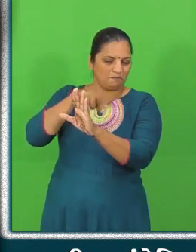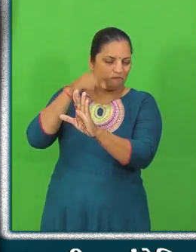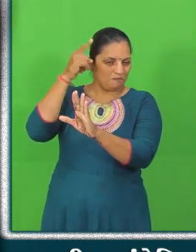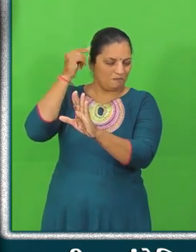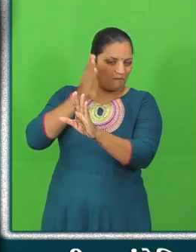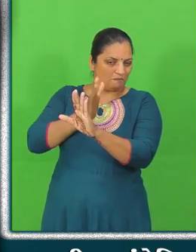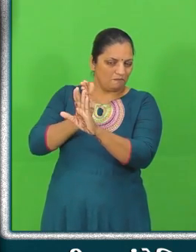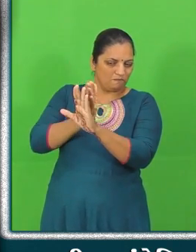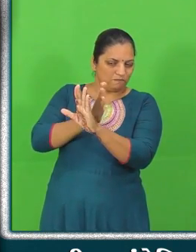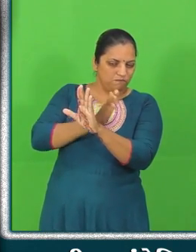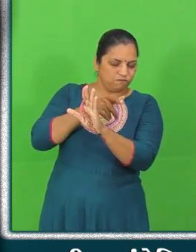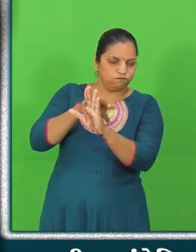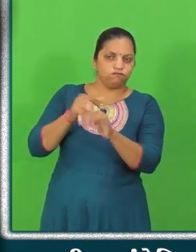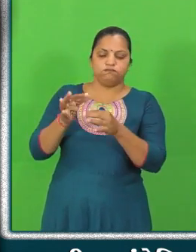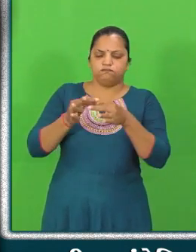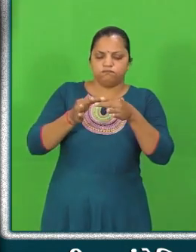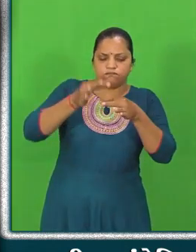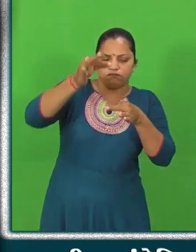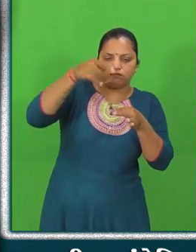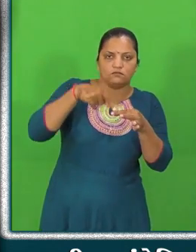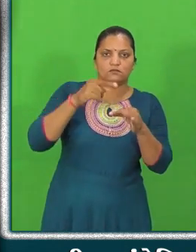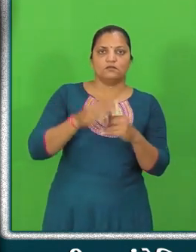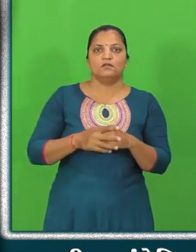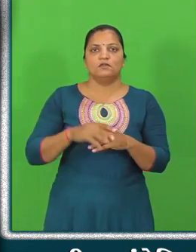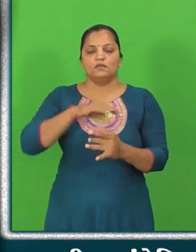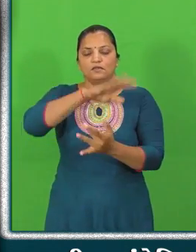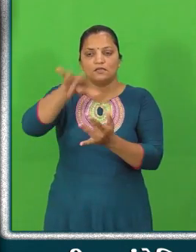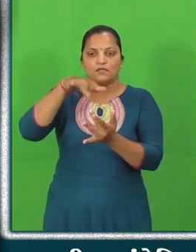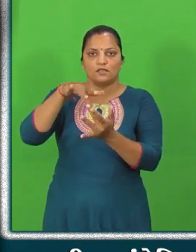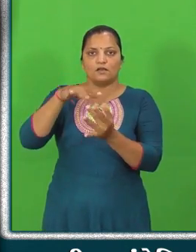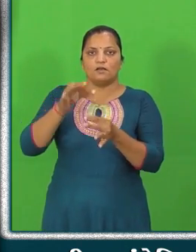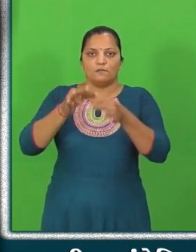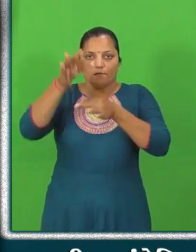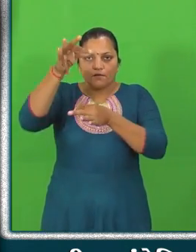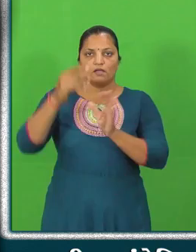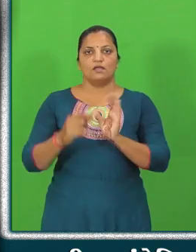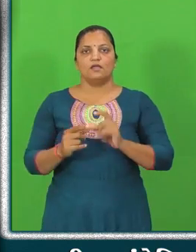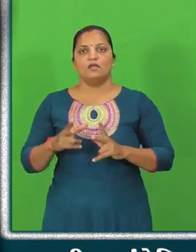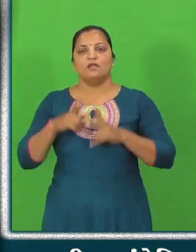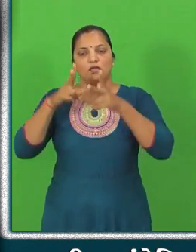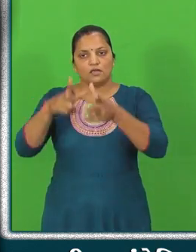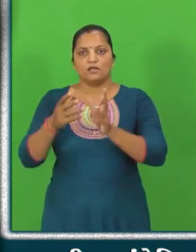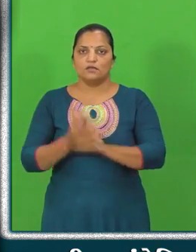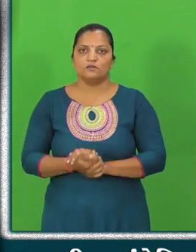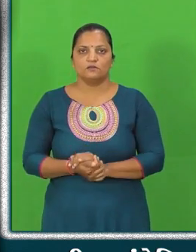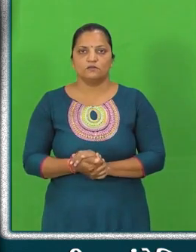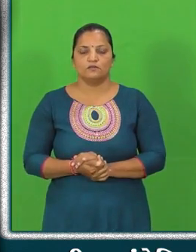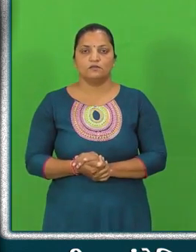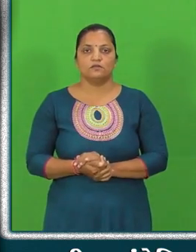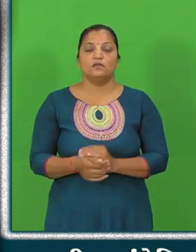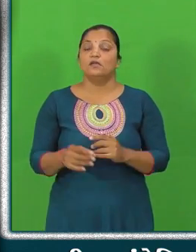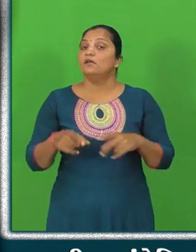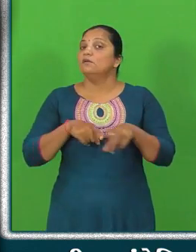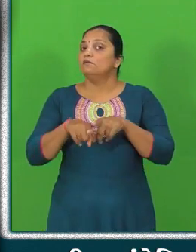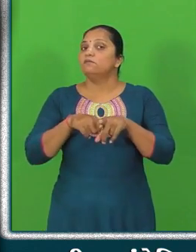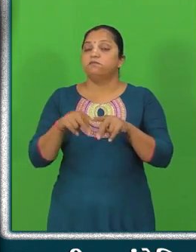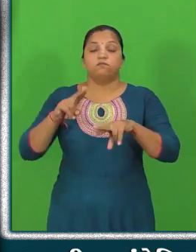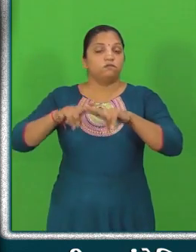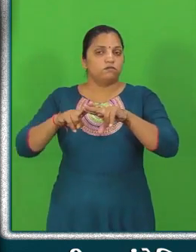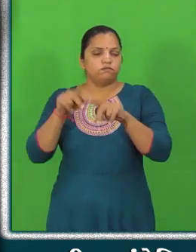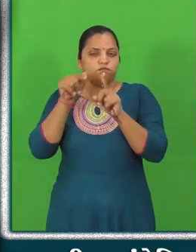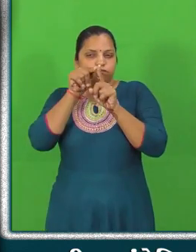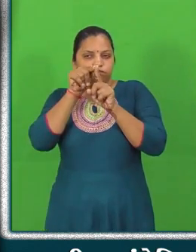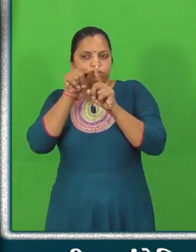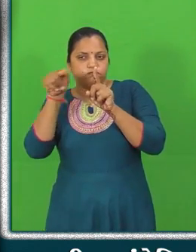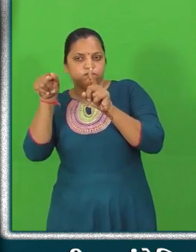આપણને જે અંતરે મળે એ અંતરને આપણે એની કેન્દ્ર લંબાઈ કહીશું. પહેલા જોયું કે સમાંતર કિરણો જે એફમાંથી એટલે કે એફમાંથી